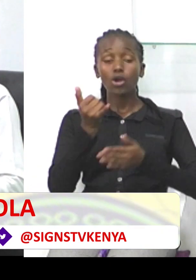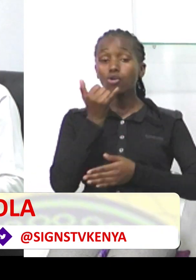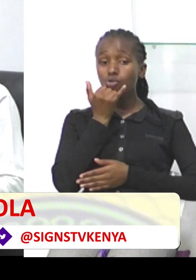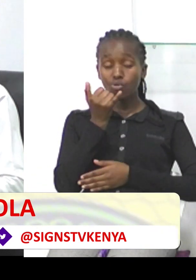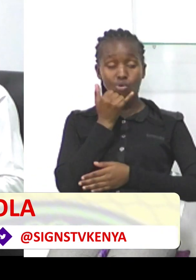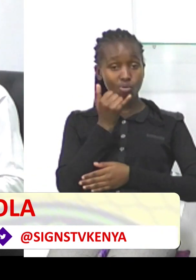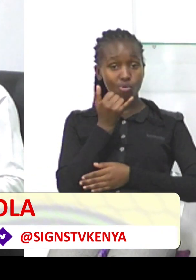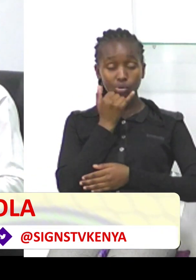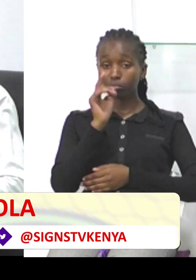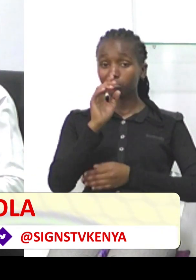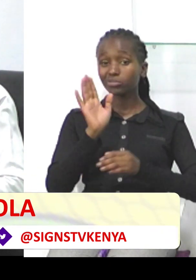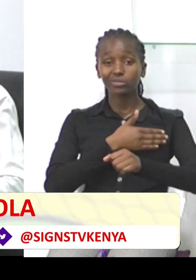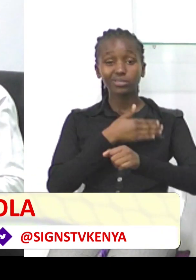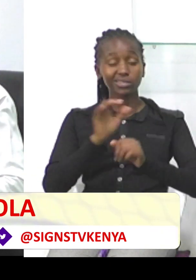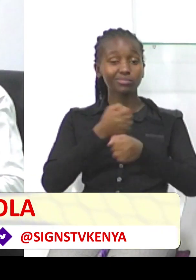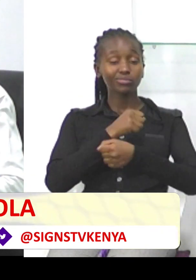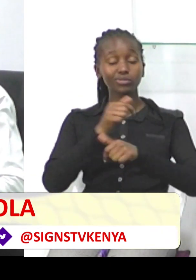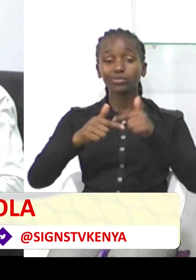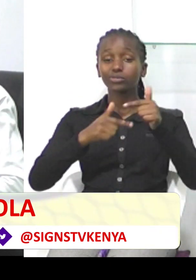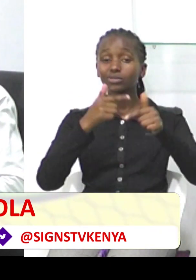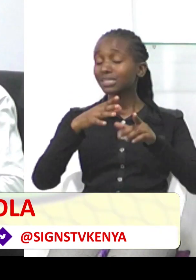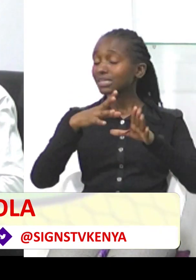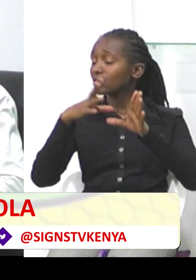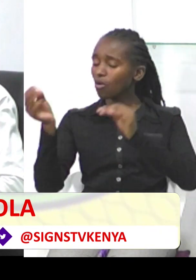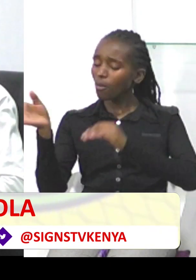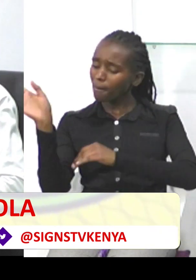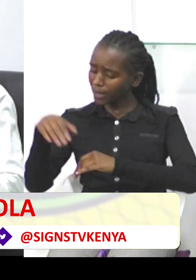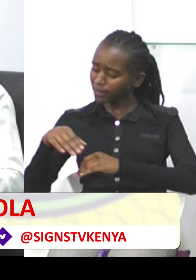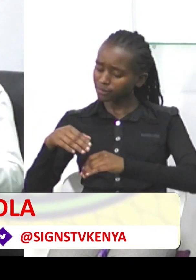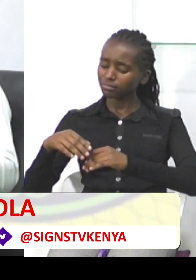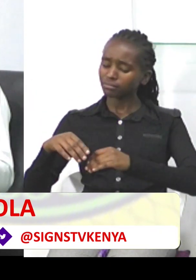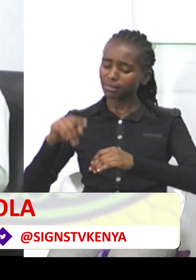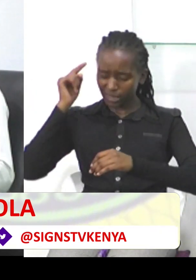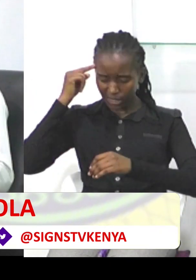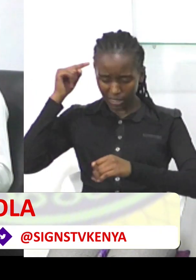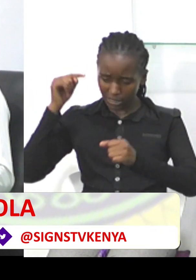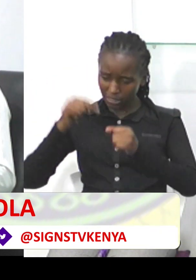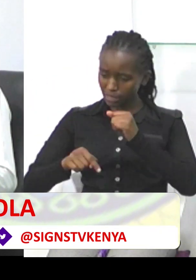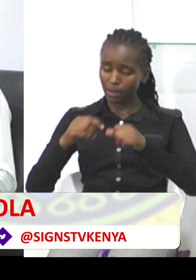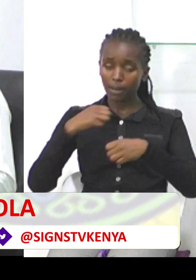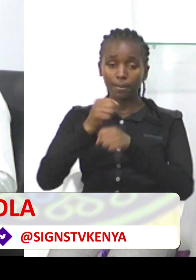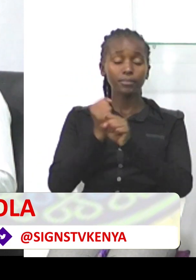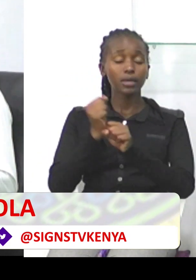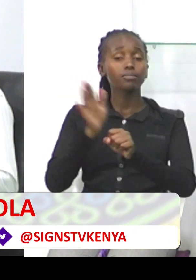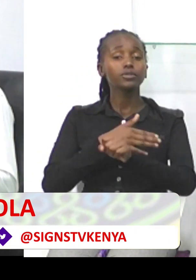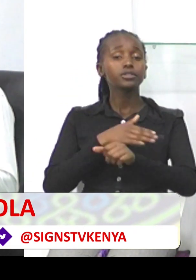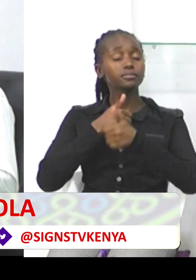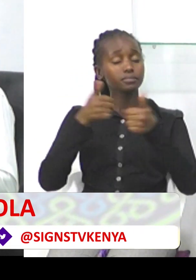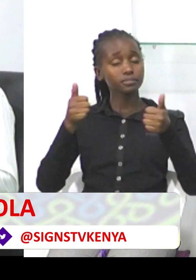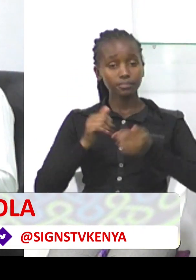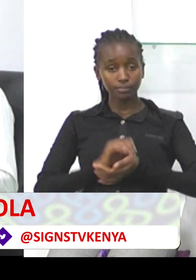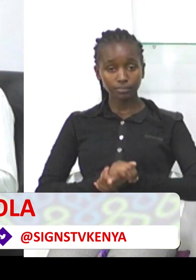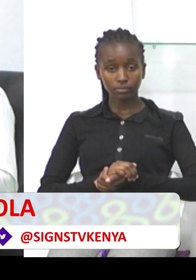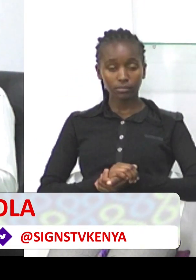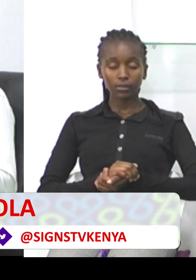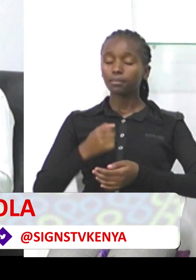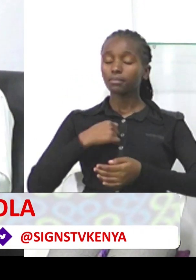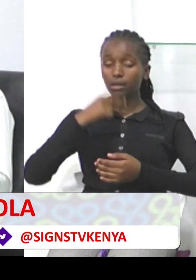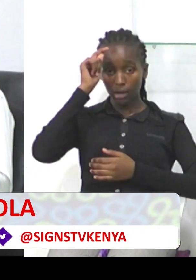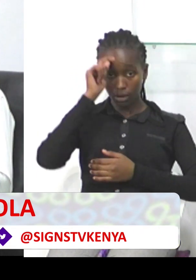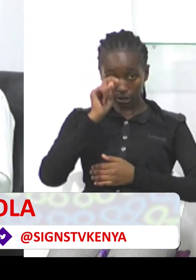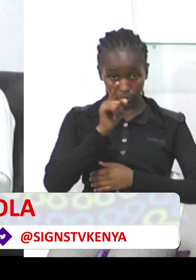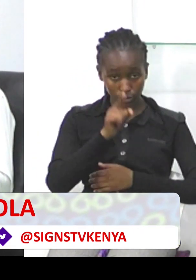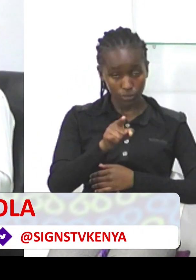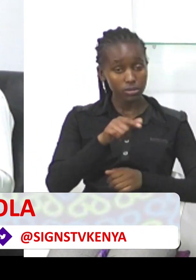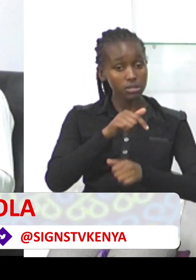kitachezwa vizuri na ananiambia bana rudi jikoni. So mchungaji na kuheshimu. Wow, that's good. Asante kwa